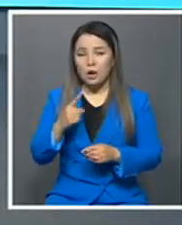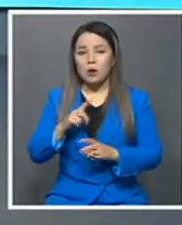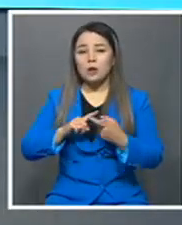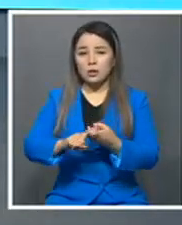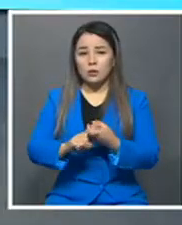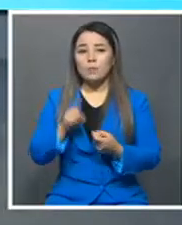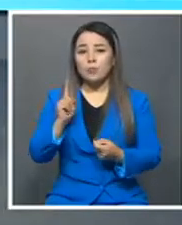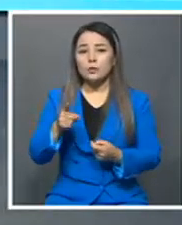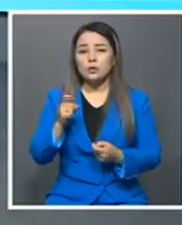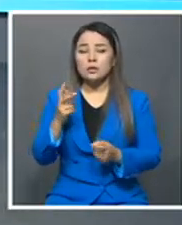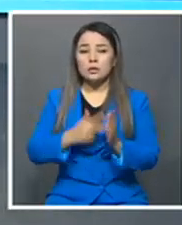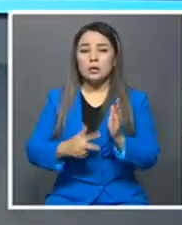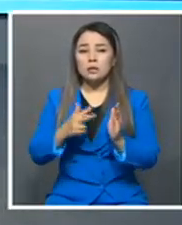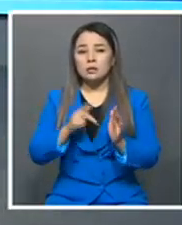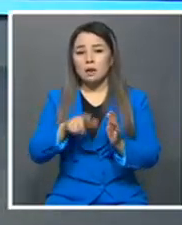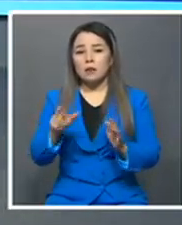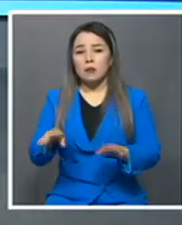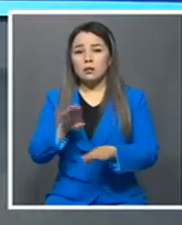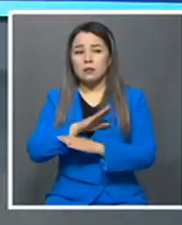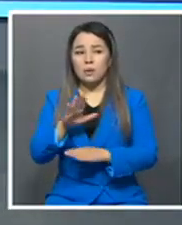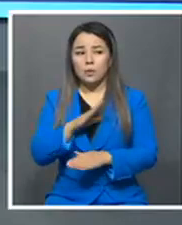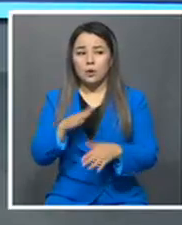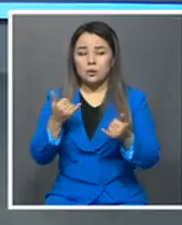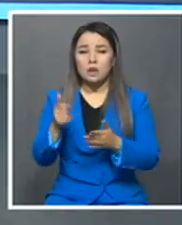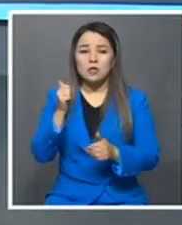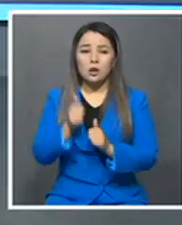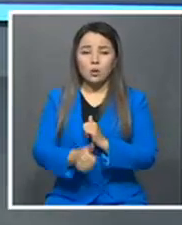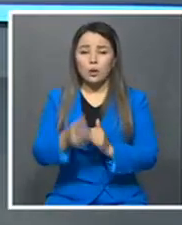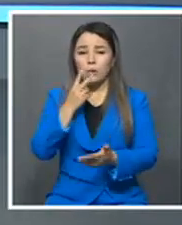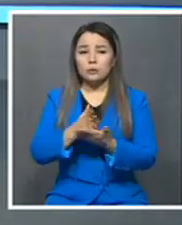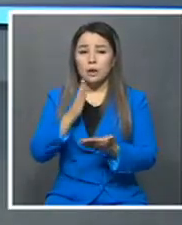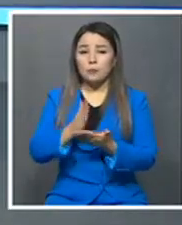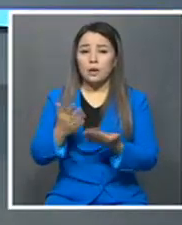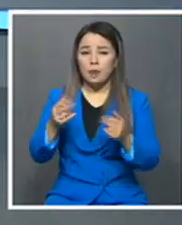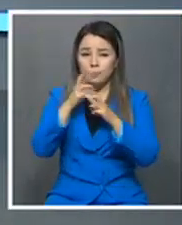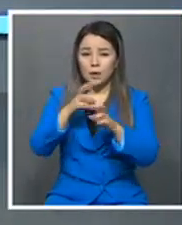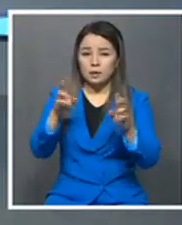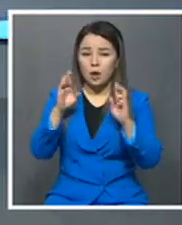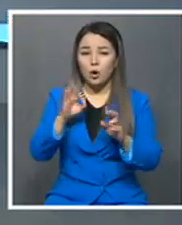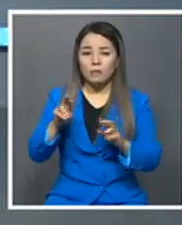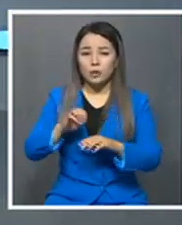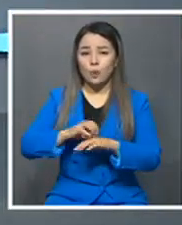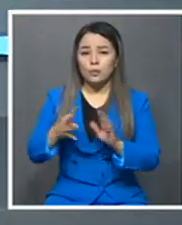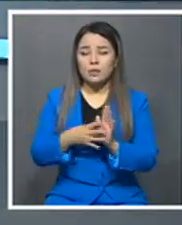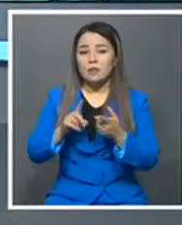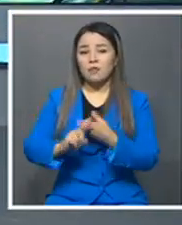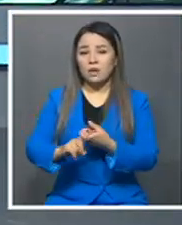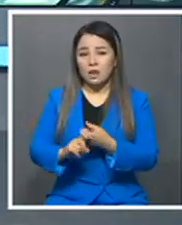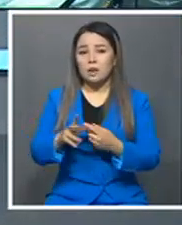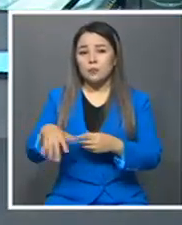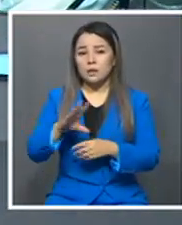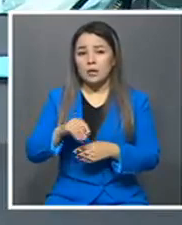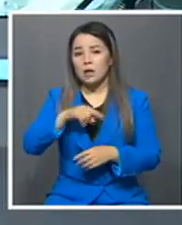коронавирустан 1188 адам қайтыс болды. Бұл рекордтық көрсеткіш. Және Бразилия COVID-19 инфекциясын